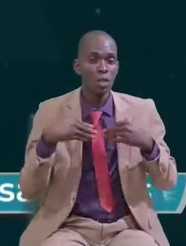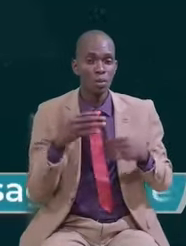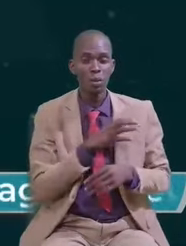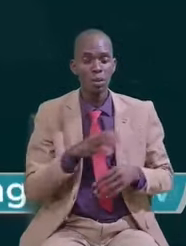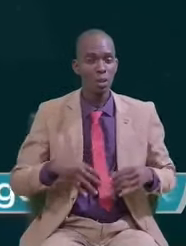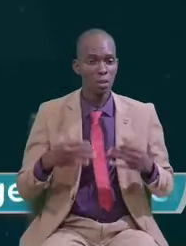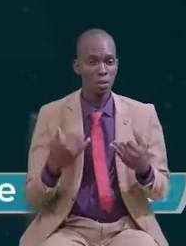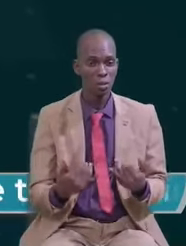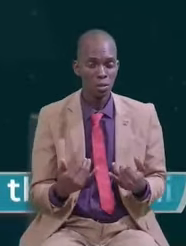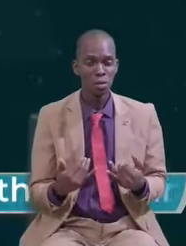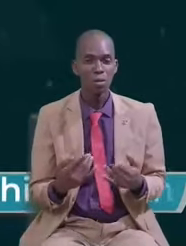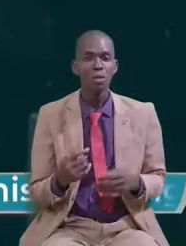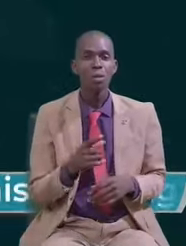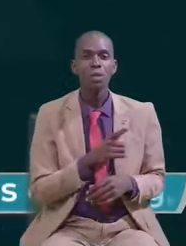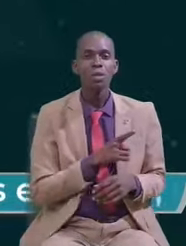Seigneur.